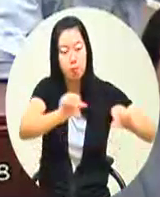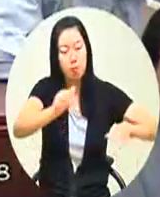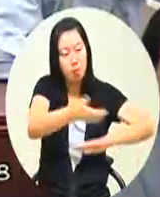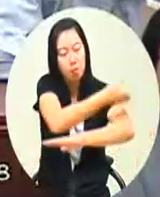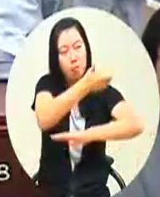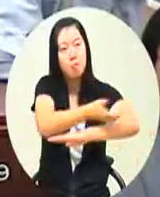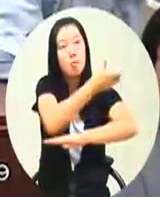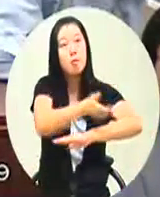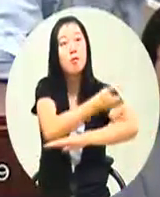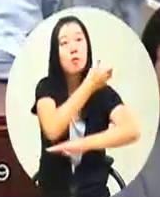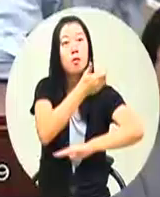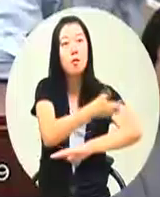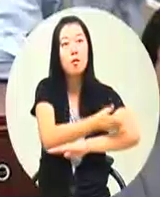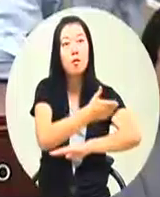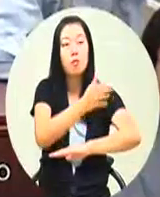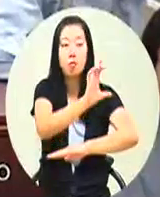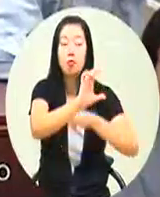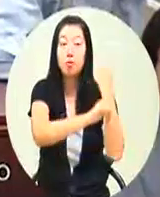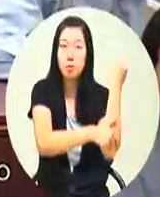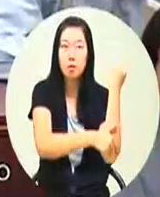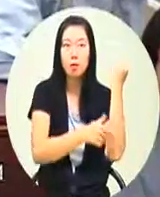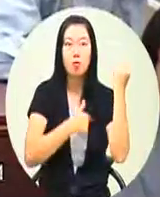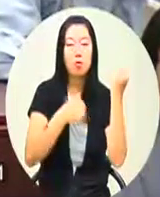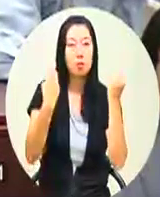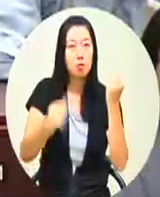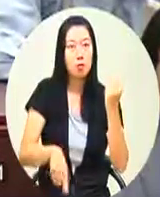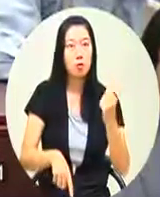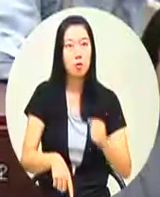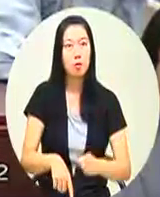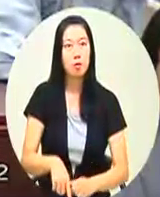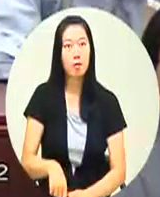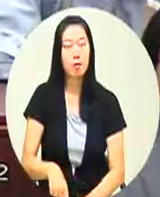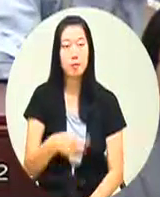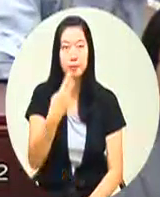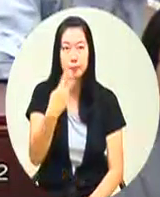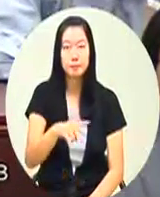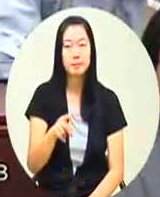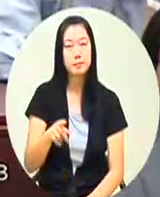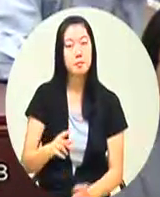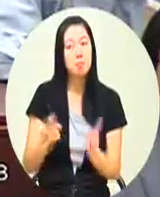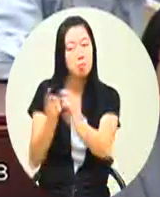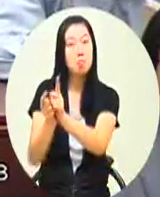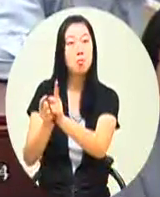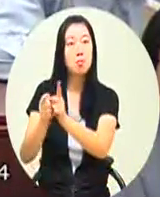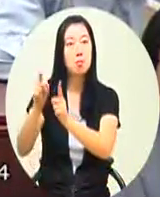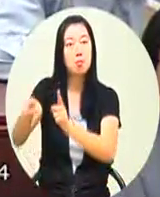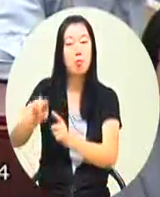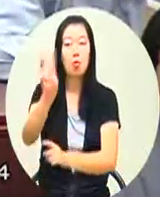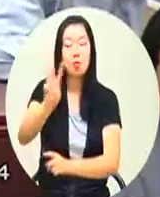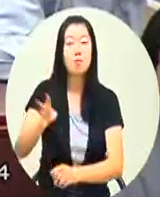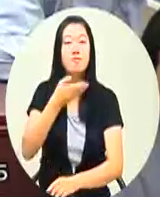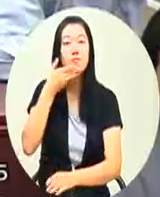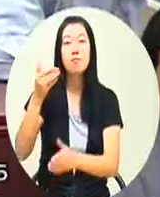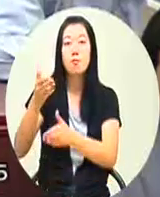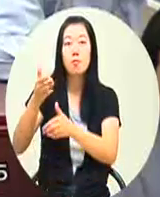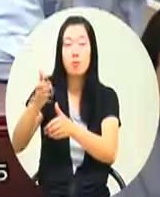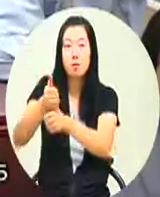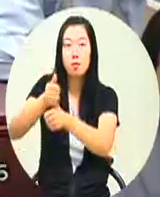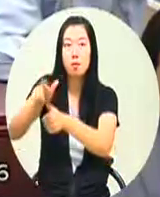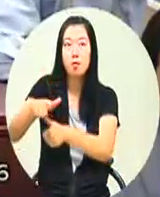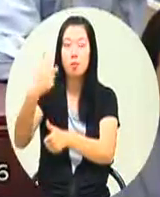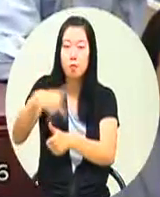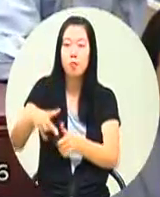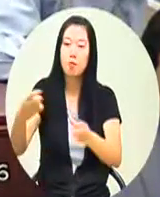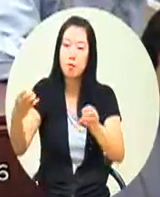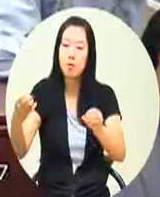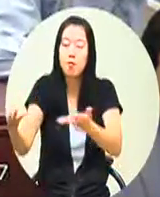个一个程一个方式，那我们会再跟，因为还要在我们会跟我们的水利署南水局这边，我们会跟他